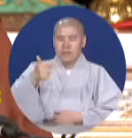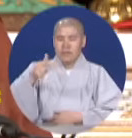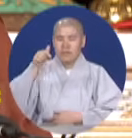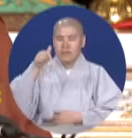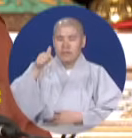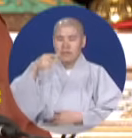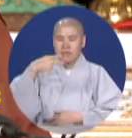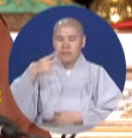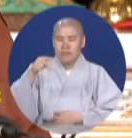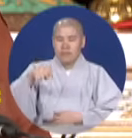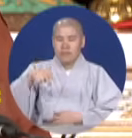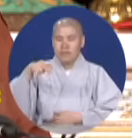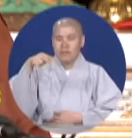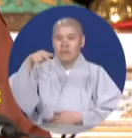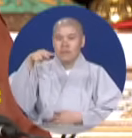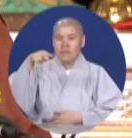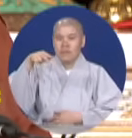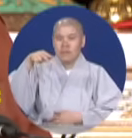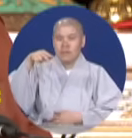천두